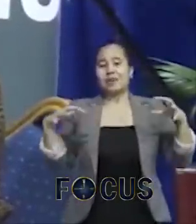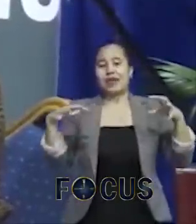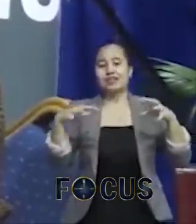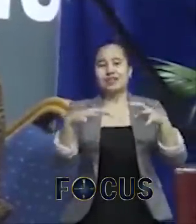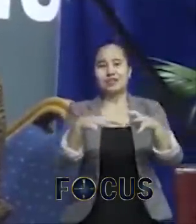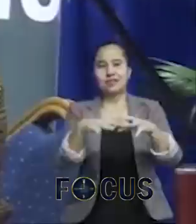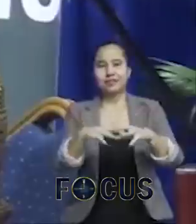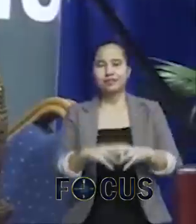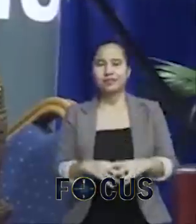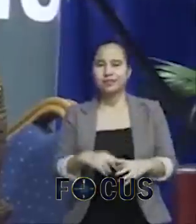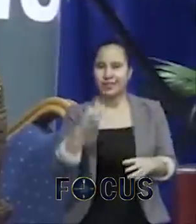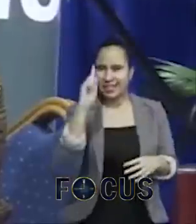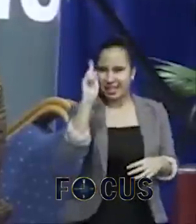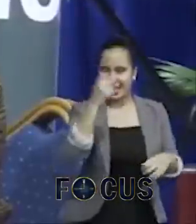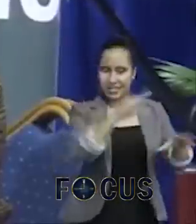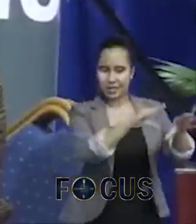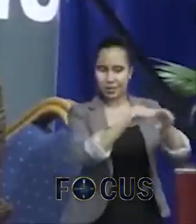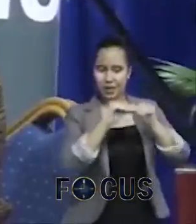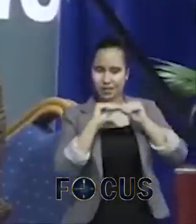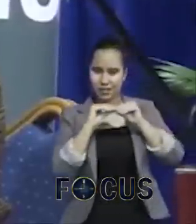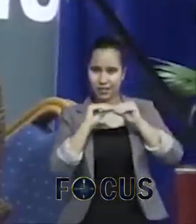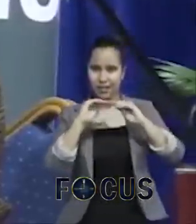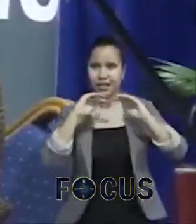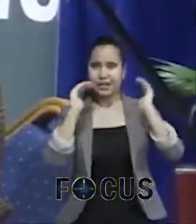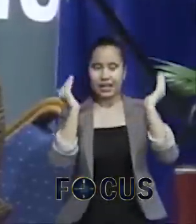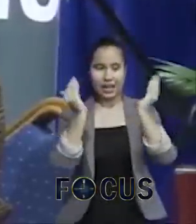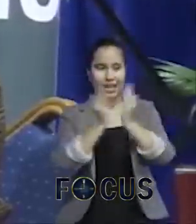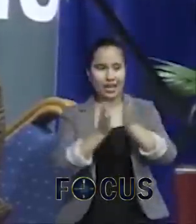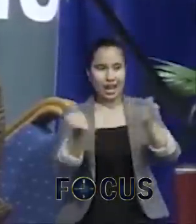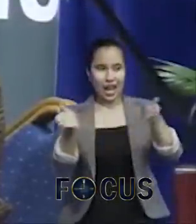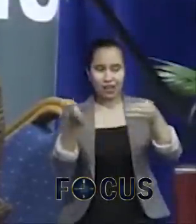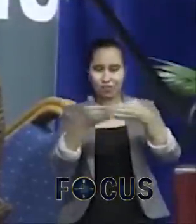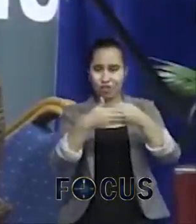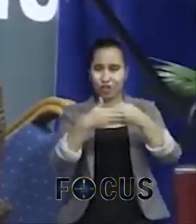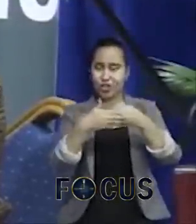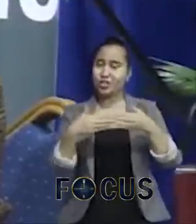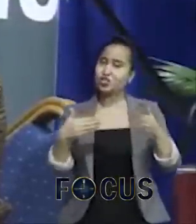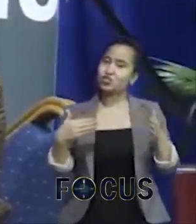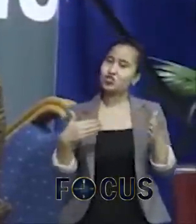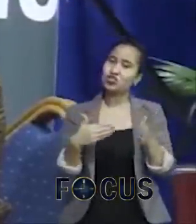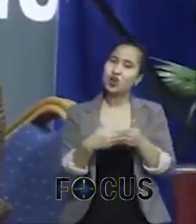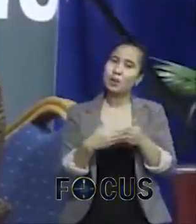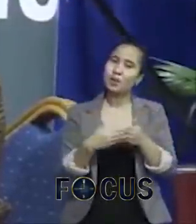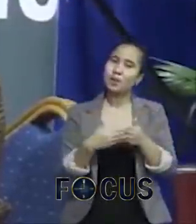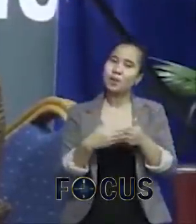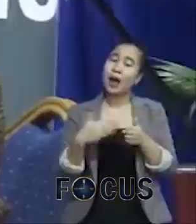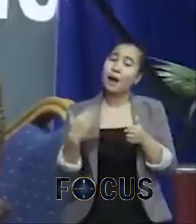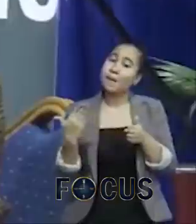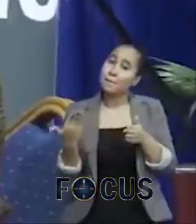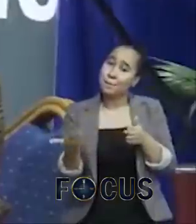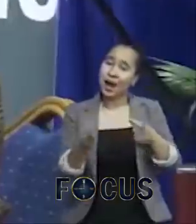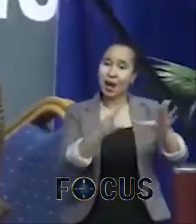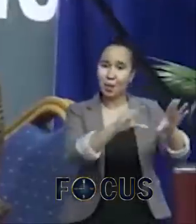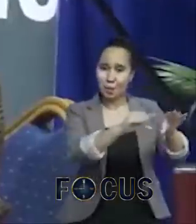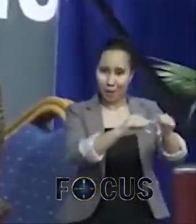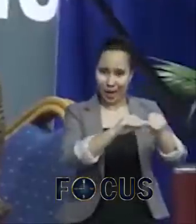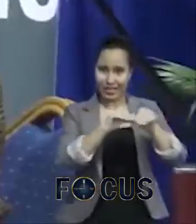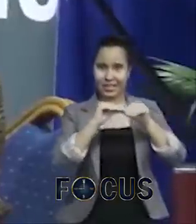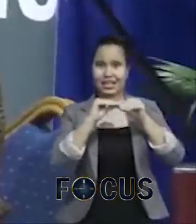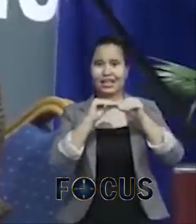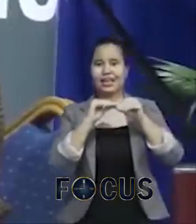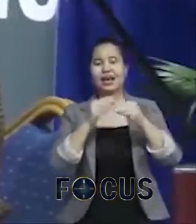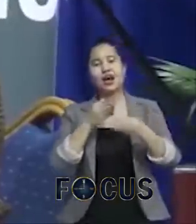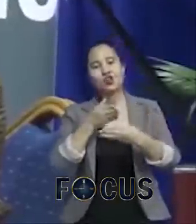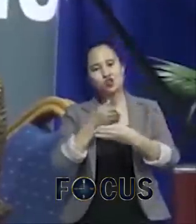Maatregel 1, u weet dat de total lockdown, zoals we het noemen, is opgeheven, maar de maatregelen die blijven van